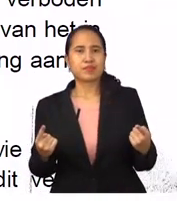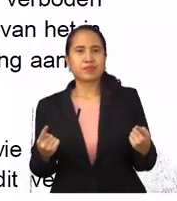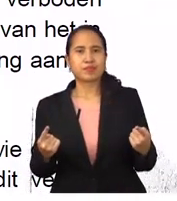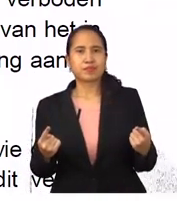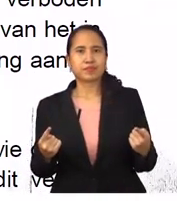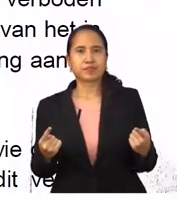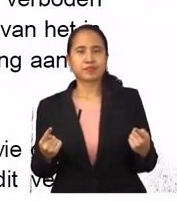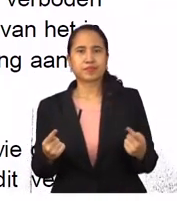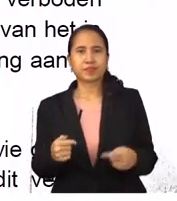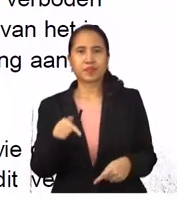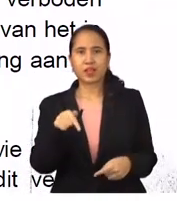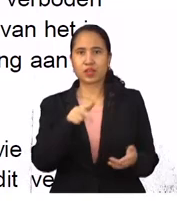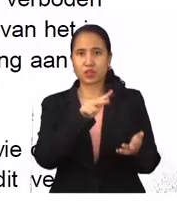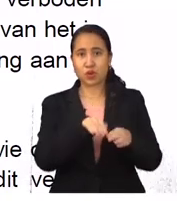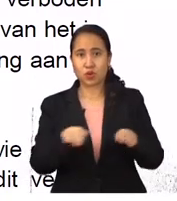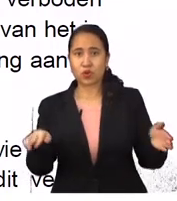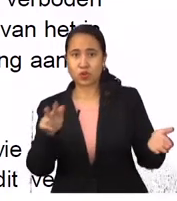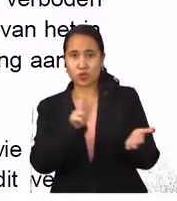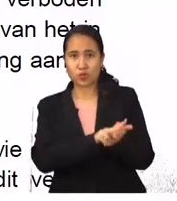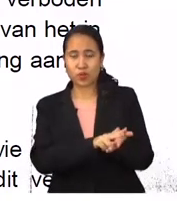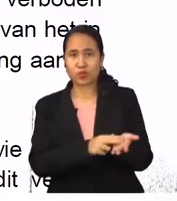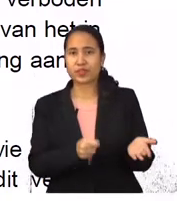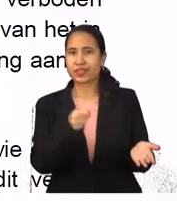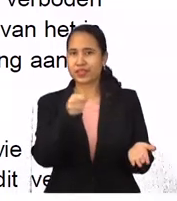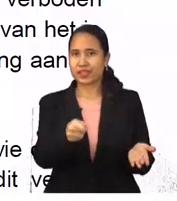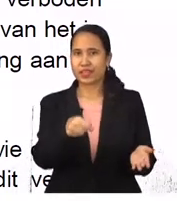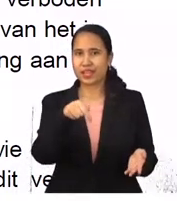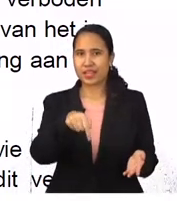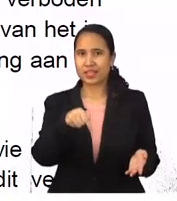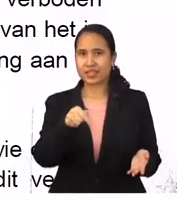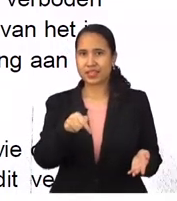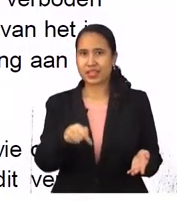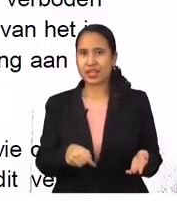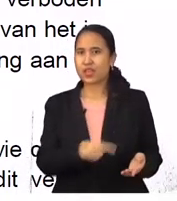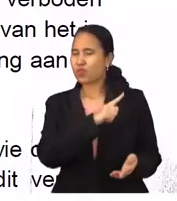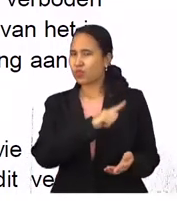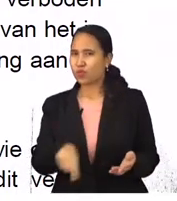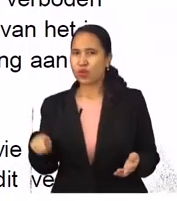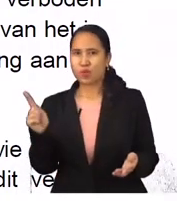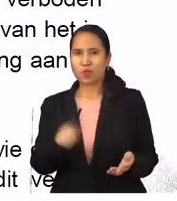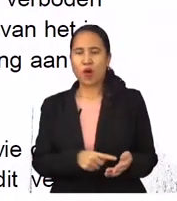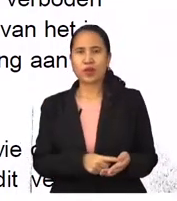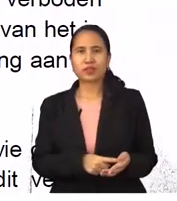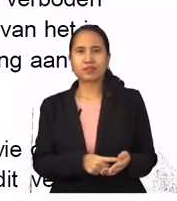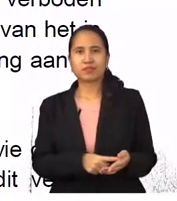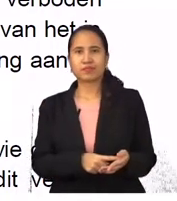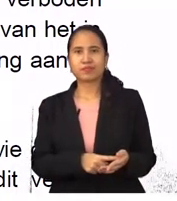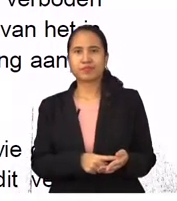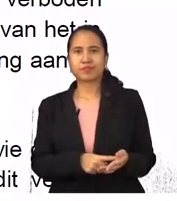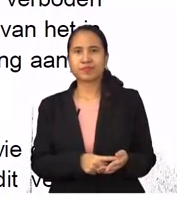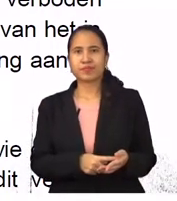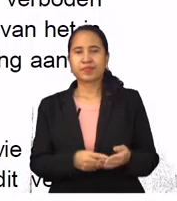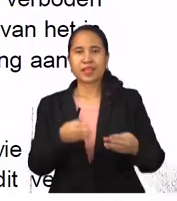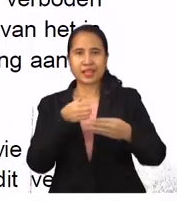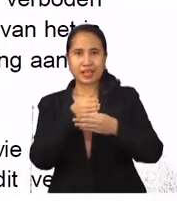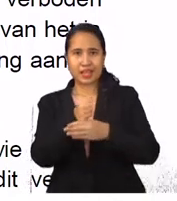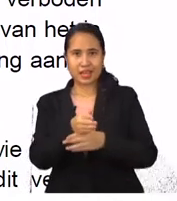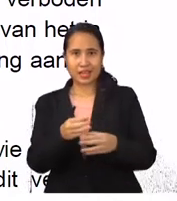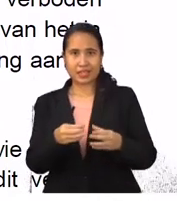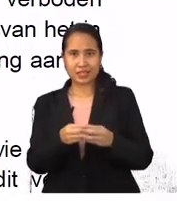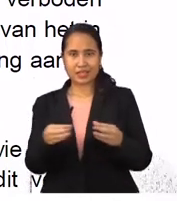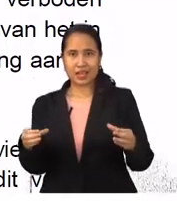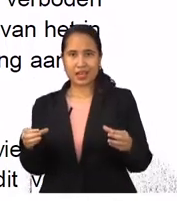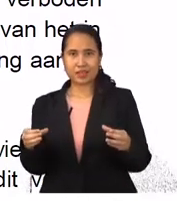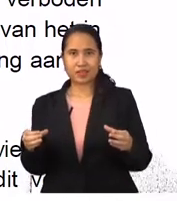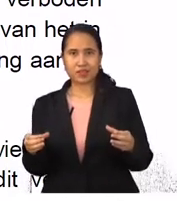grondwet moet worden toegekend en hoe dit verbod op inmenging zich, welke gericht is op zaken bij de rechterlijke macht,